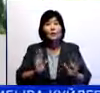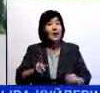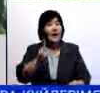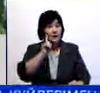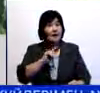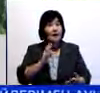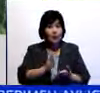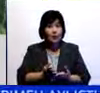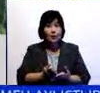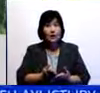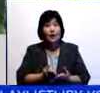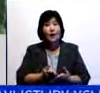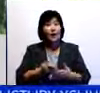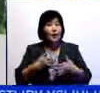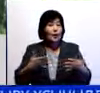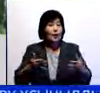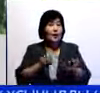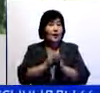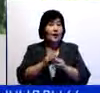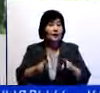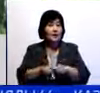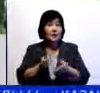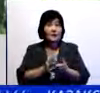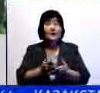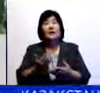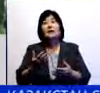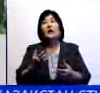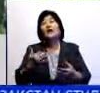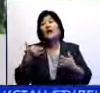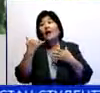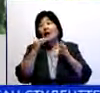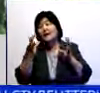тәтті болады. Үлкендігі қиярдың шамасындай болғанмын. Сосын әңгелек